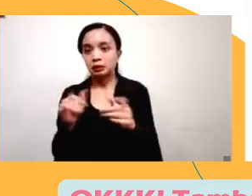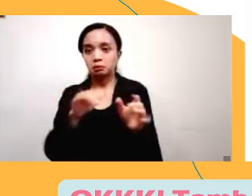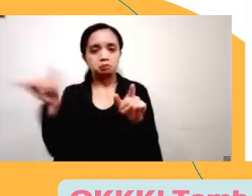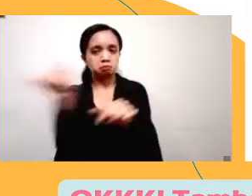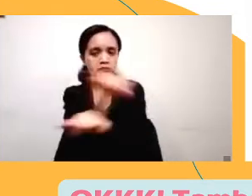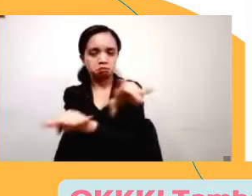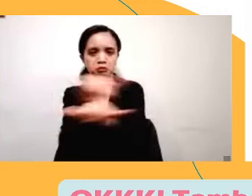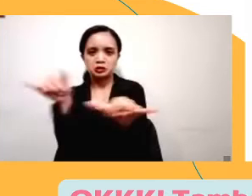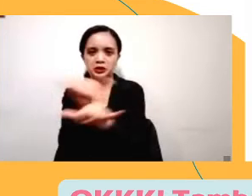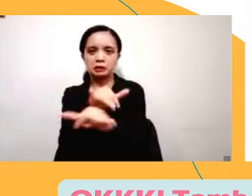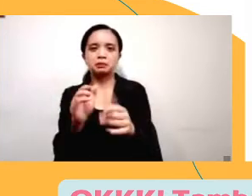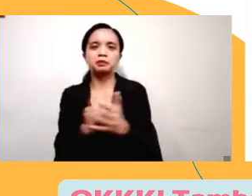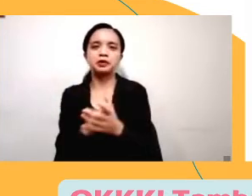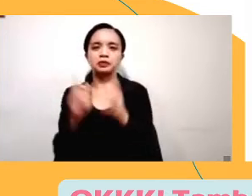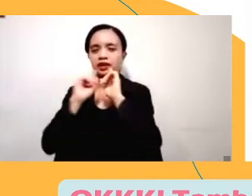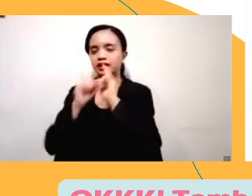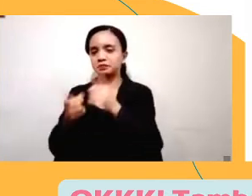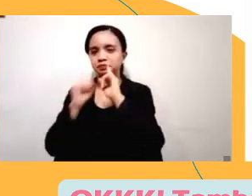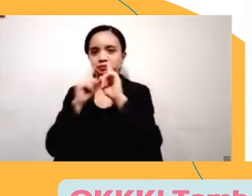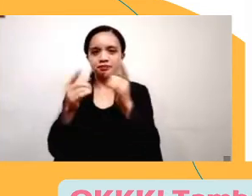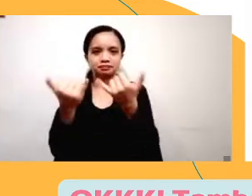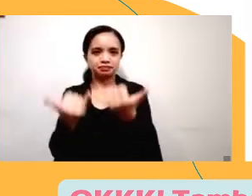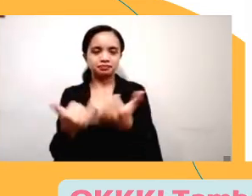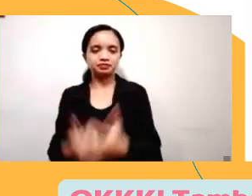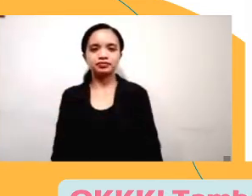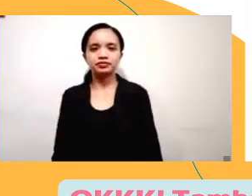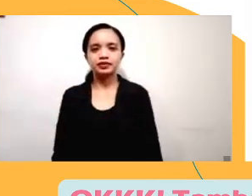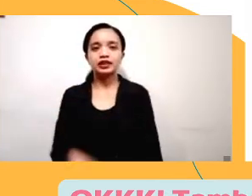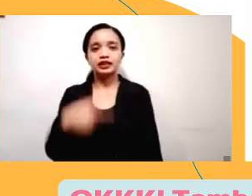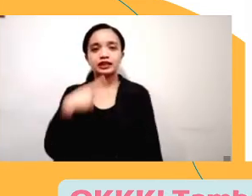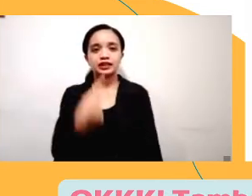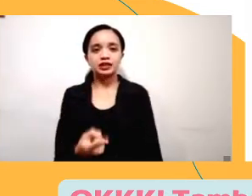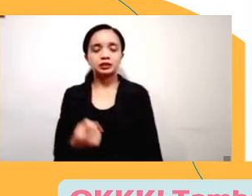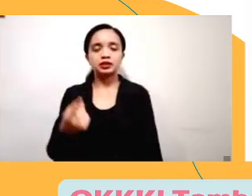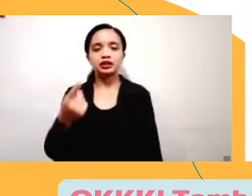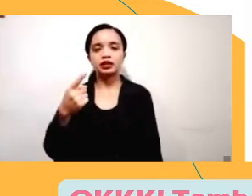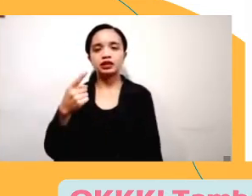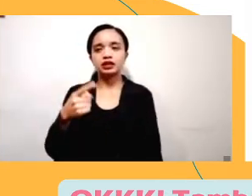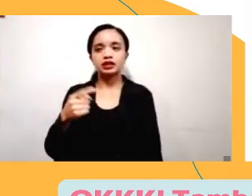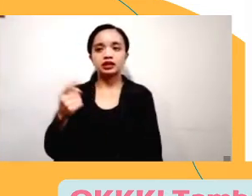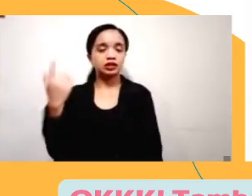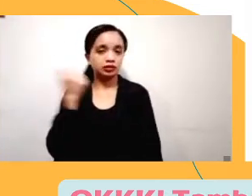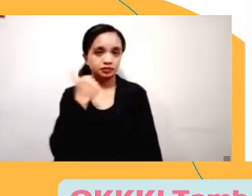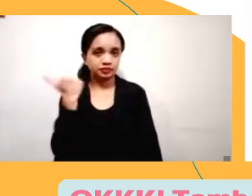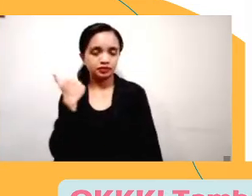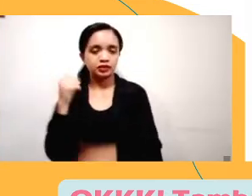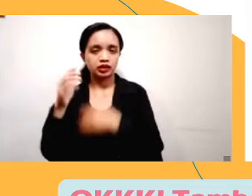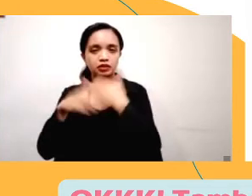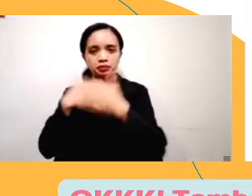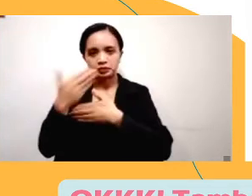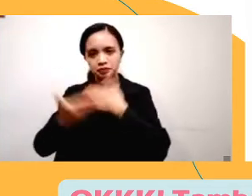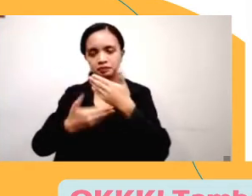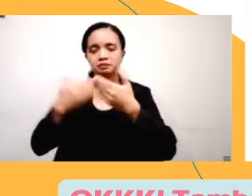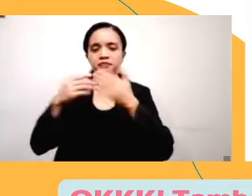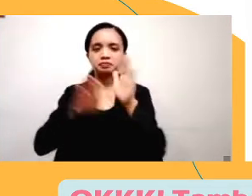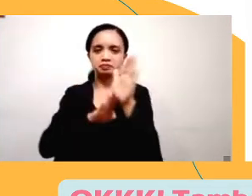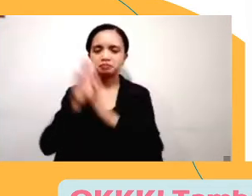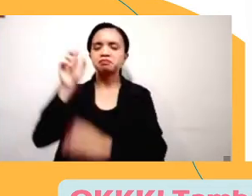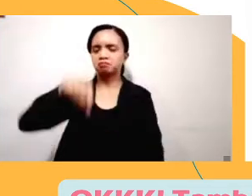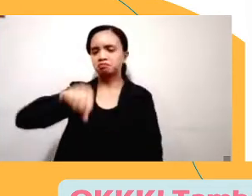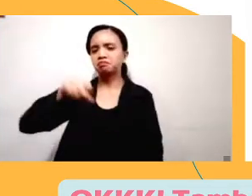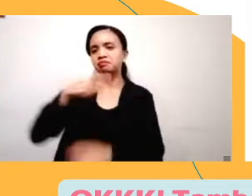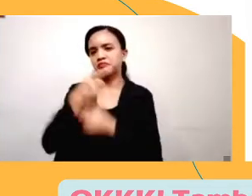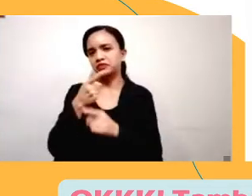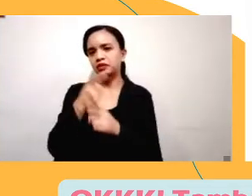mga katambayers natin ngayon. Okay, sabi din naman ni Ulysses, it will shape the process of development. O nga naman, di ba? So kung